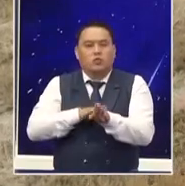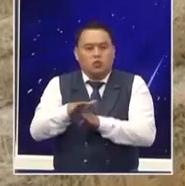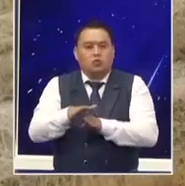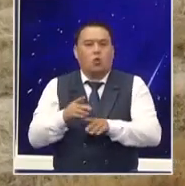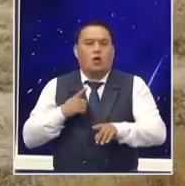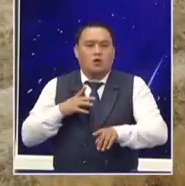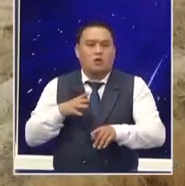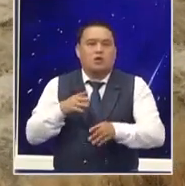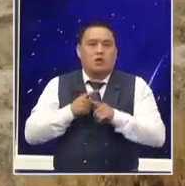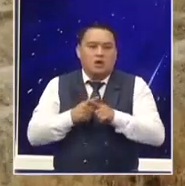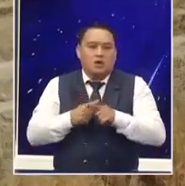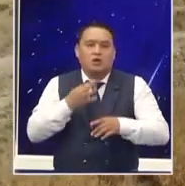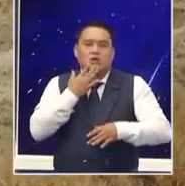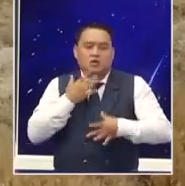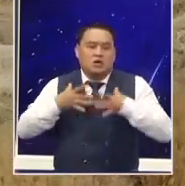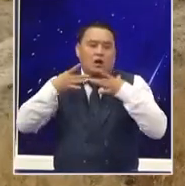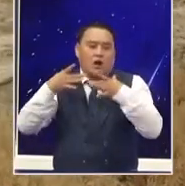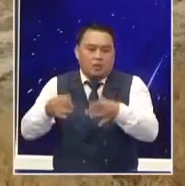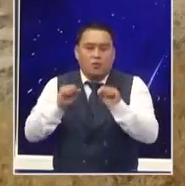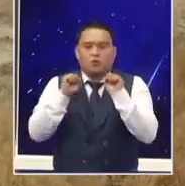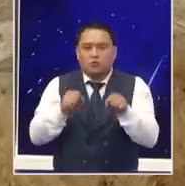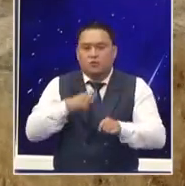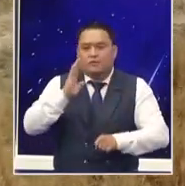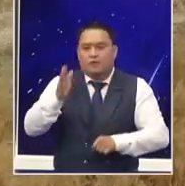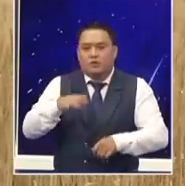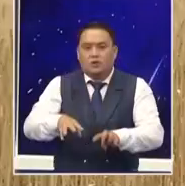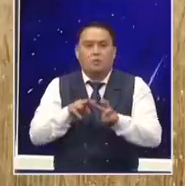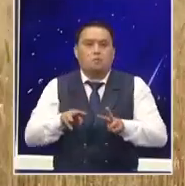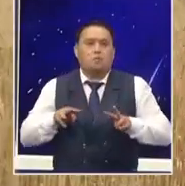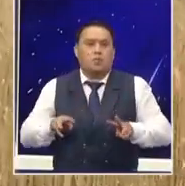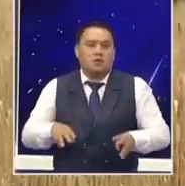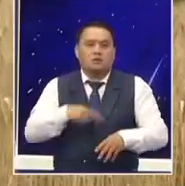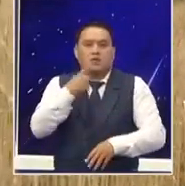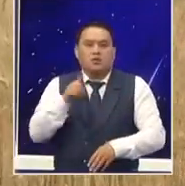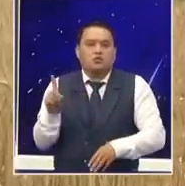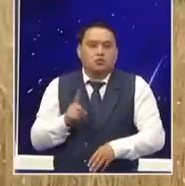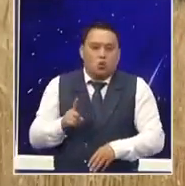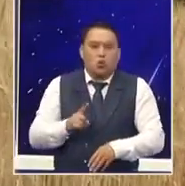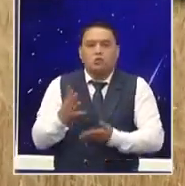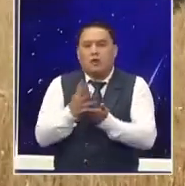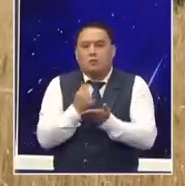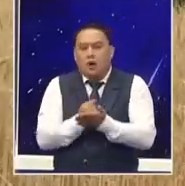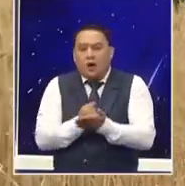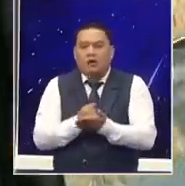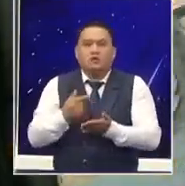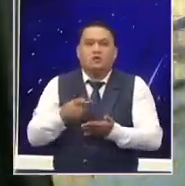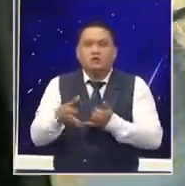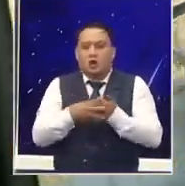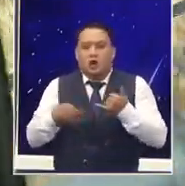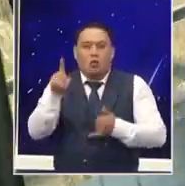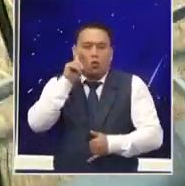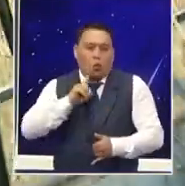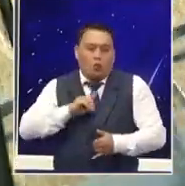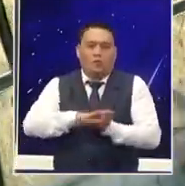также положительно скажется на экспортном потенциале, отметил премьер-министр страны. Аскар Мамин подчеркнул, что значительная ресурсная база и географически